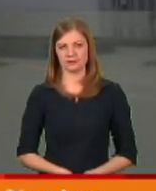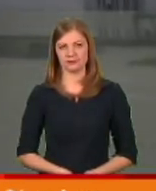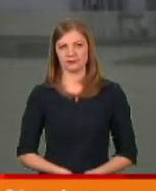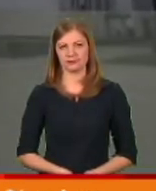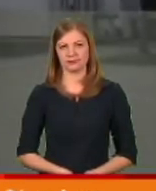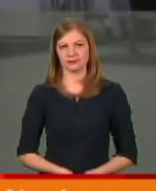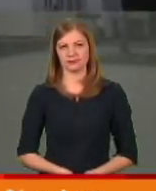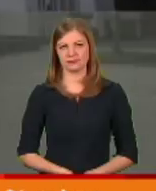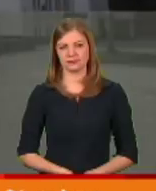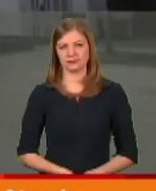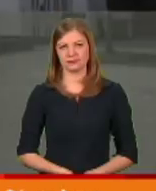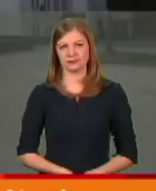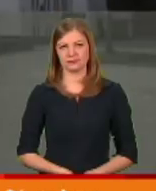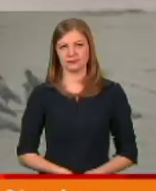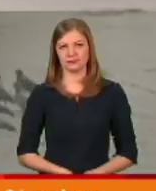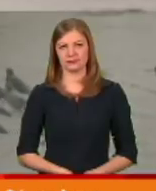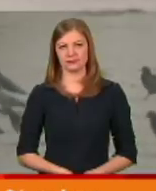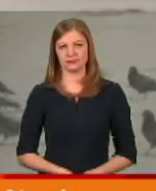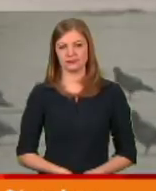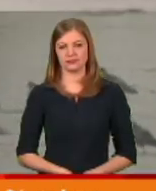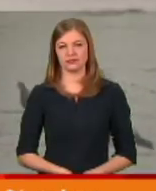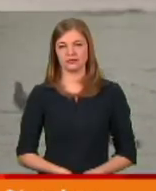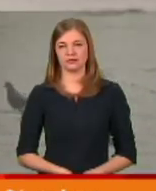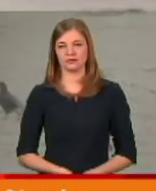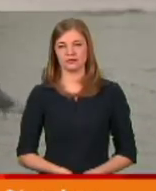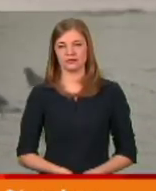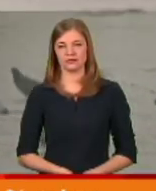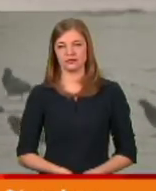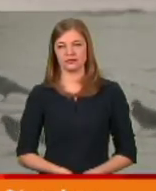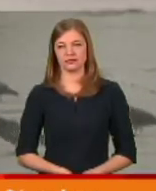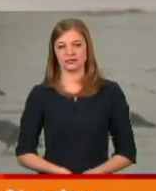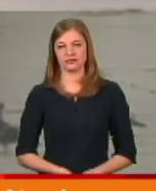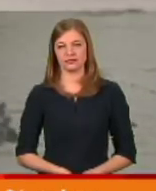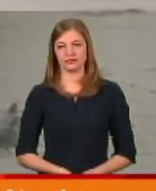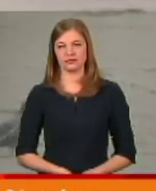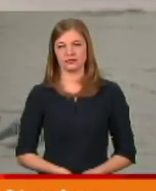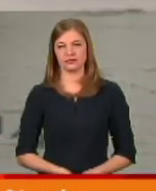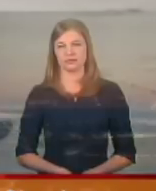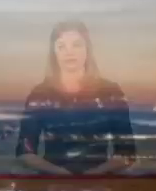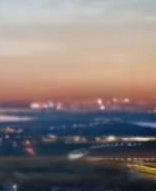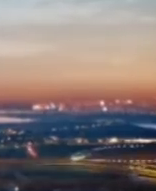Сергій Севко та Валерія Сезоненко. Програма «Вікна». СТБ.